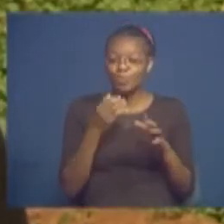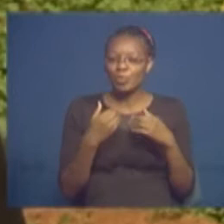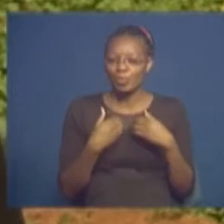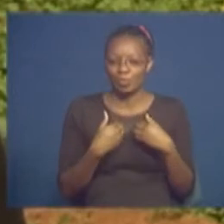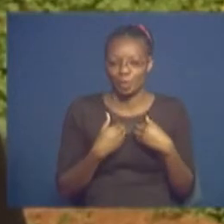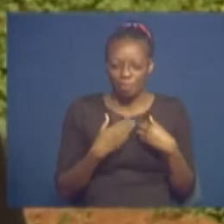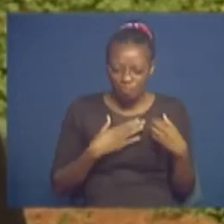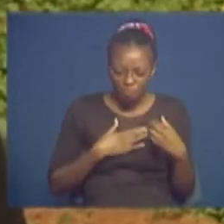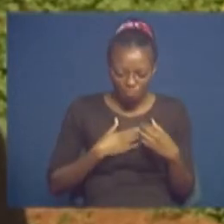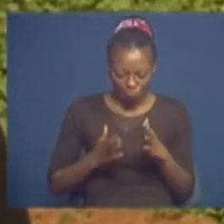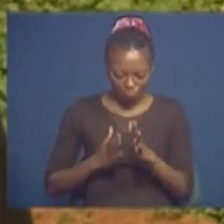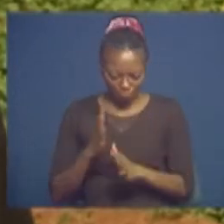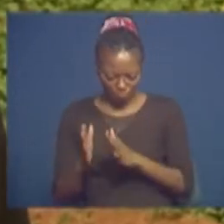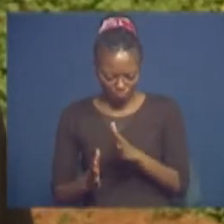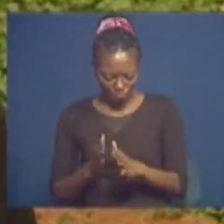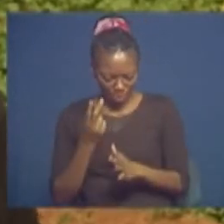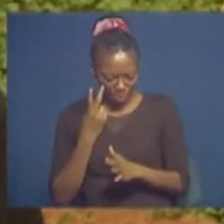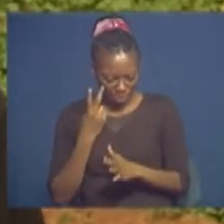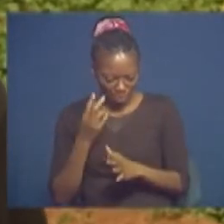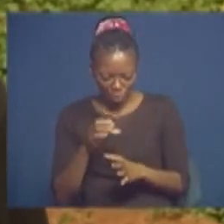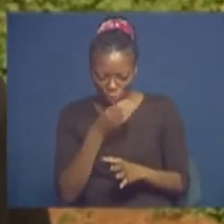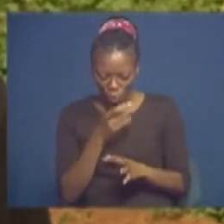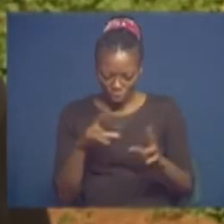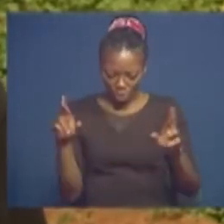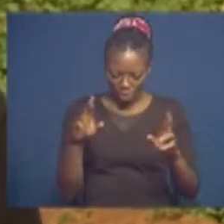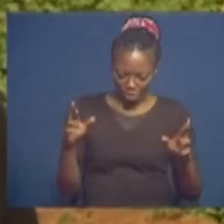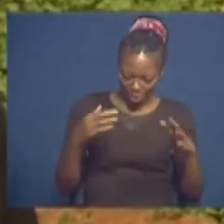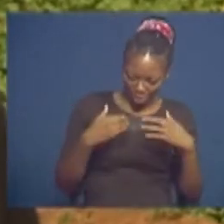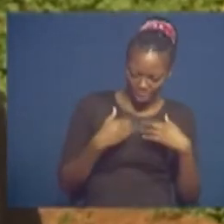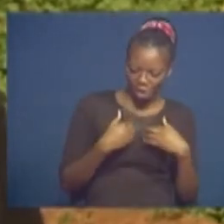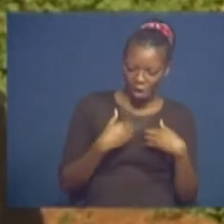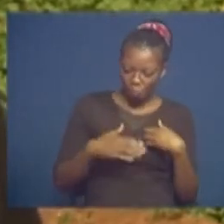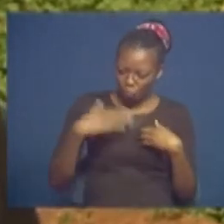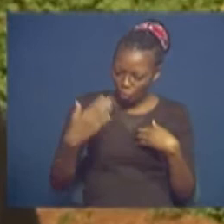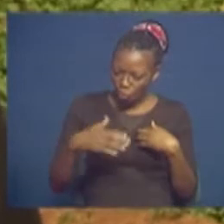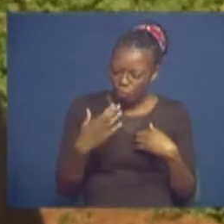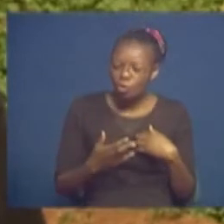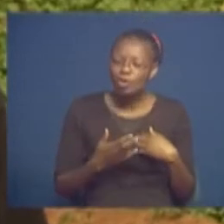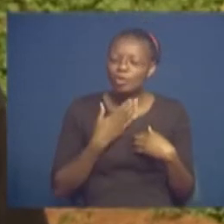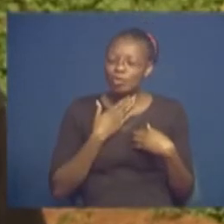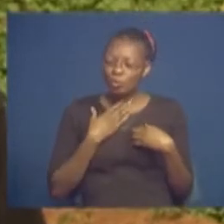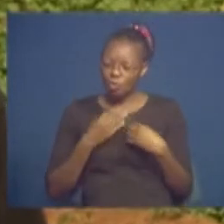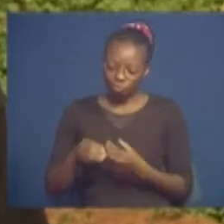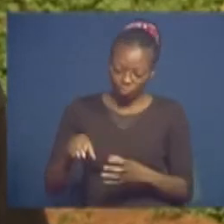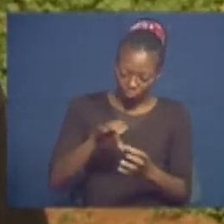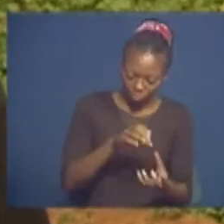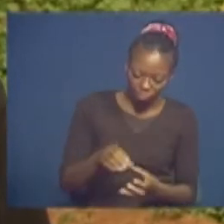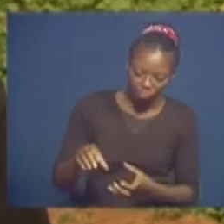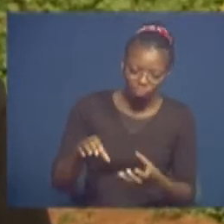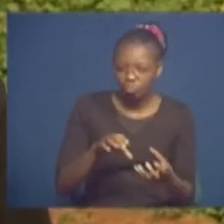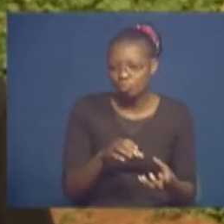kwa shamba, lazima ukae uko tayari, yani usiiweke tu. Maji patikana tu wakati wa kupanda, afu wakati